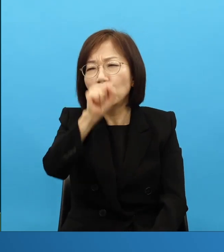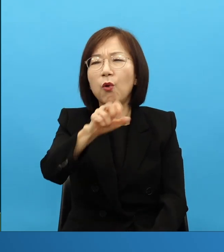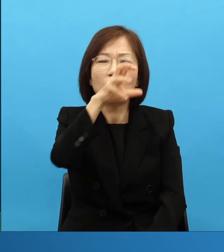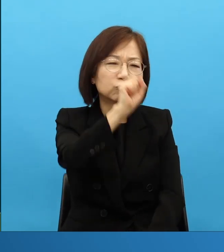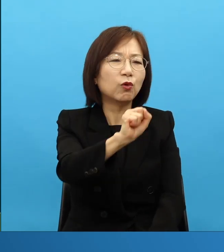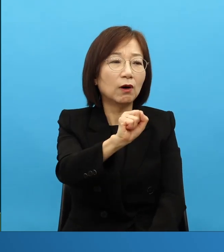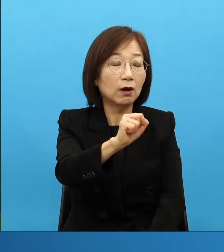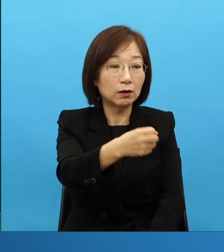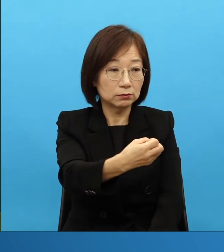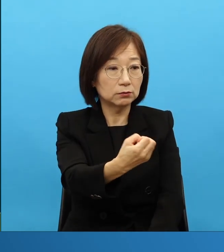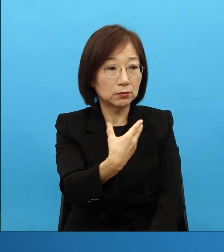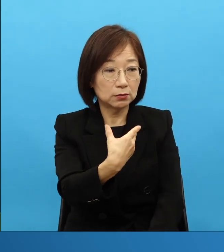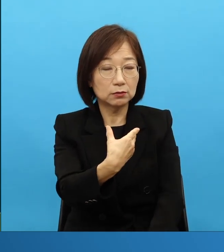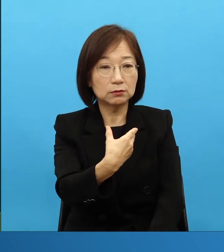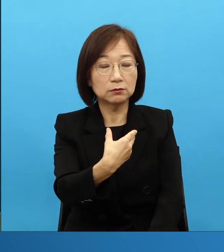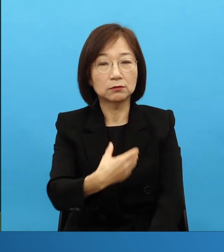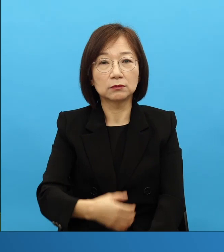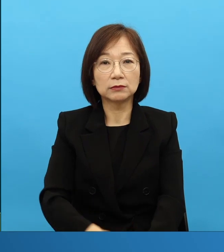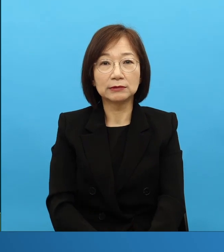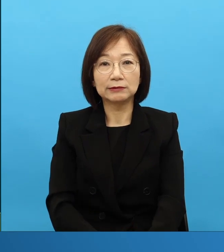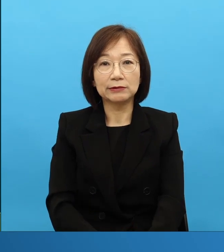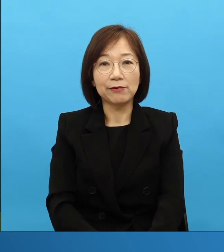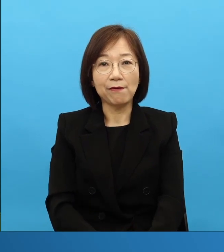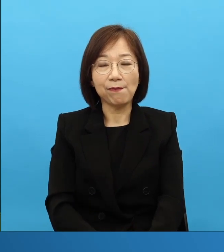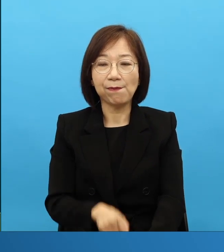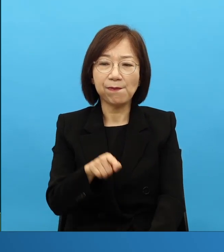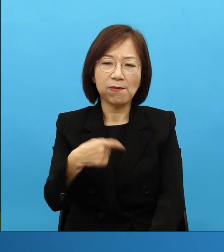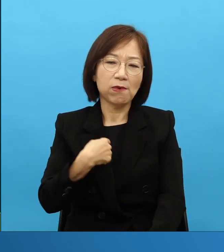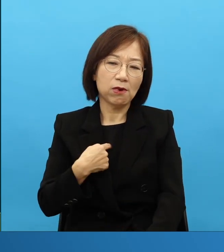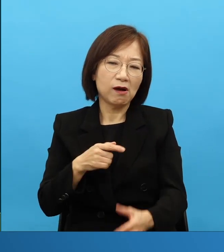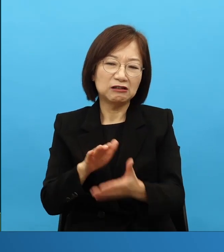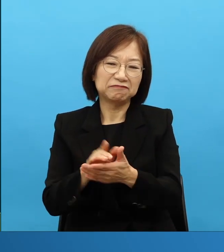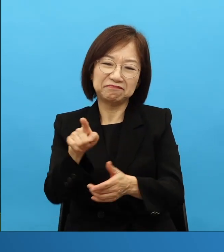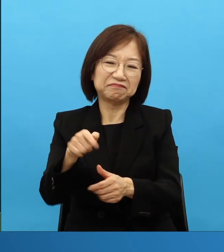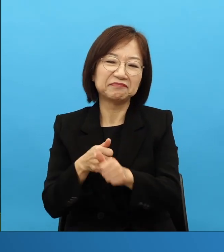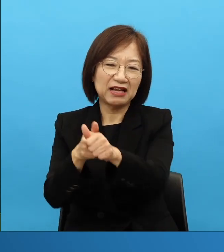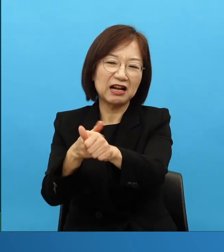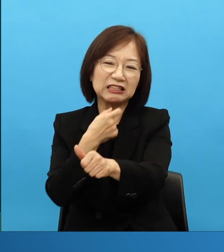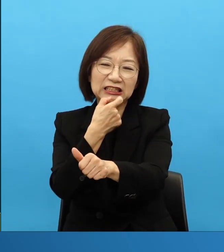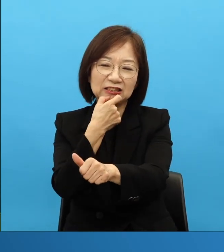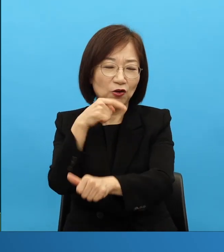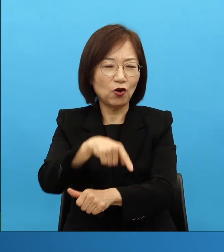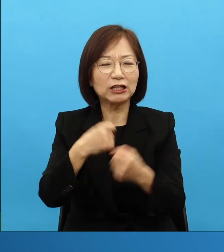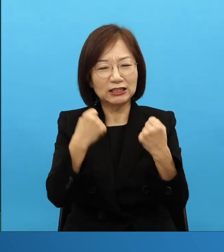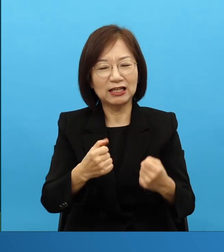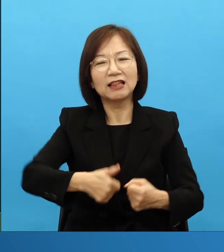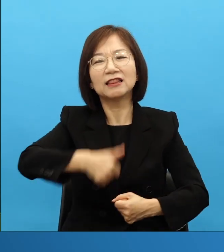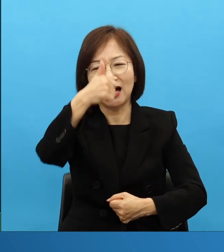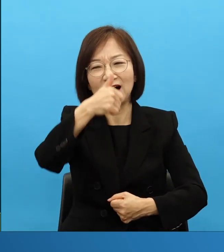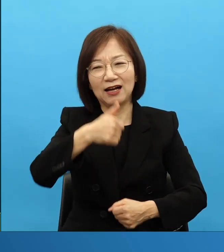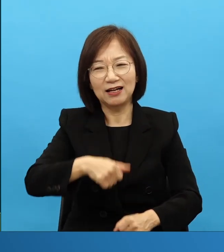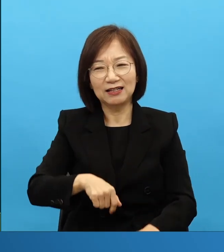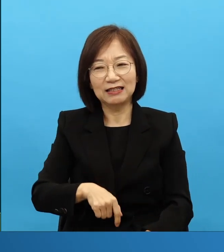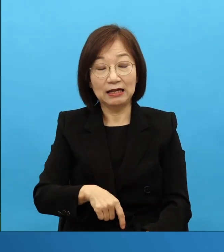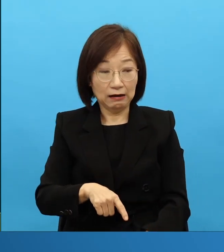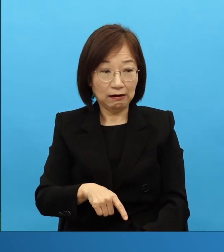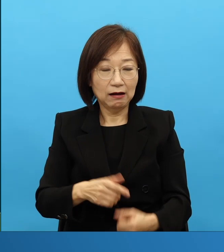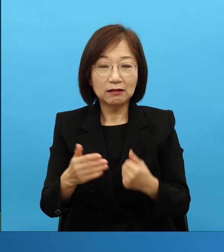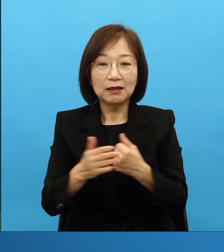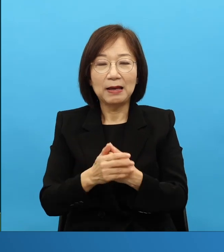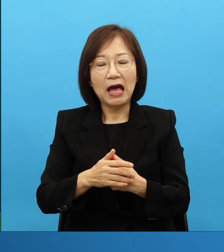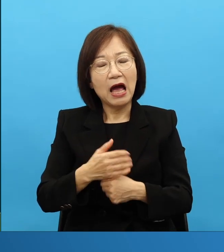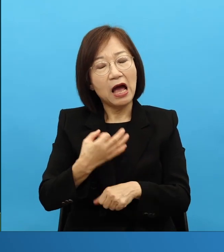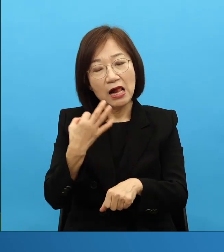moved by it and so liked it so much. 당신 따라가지 않고 여기 있겠다고 하는 것이다. He said, I won't follow you. I will remain here. 할 수 없이